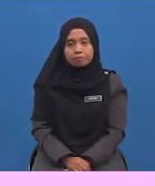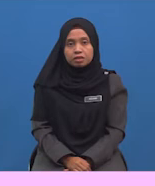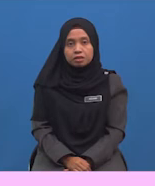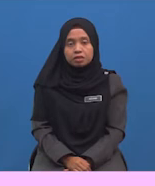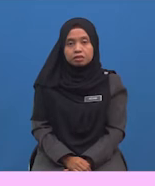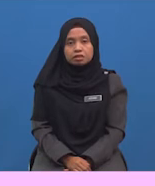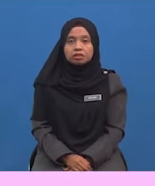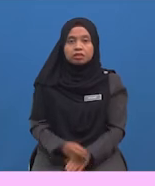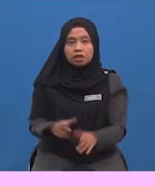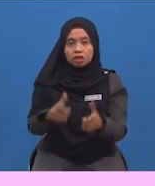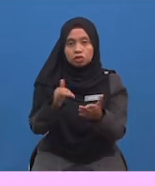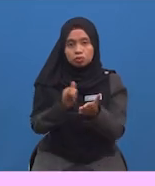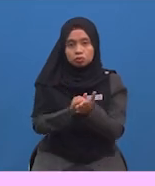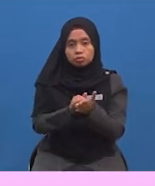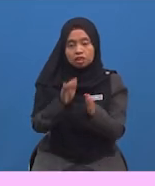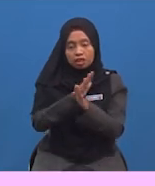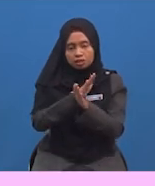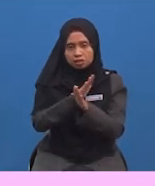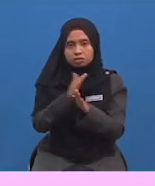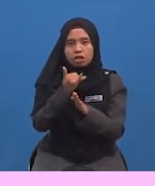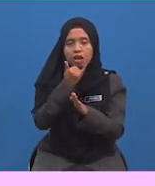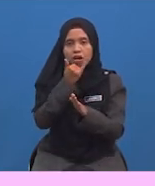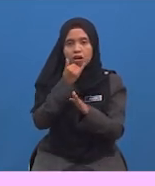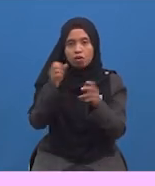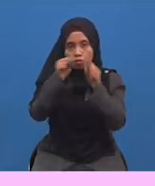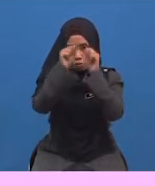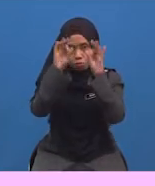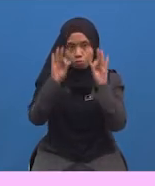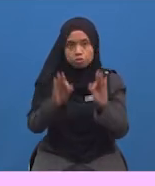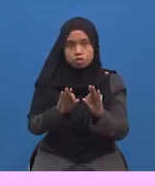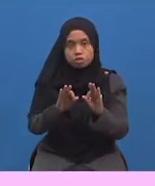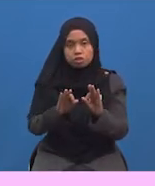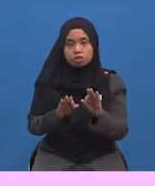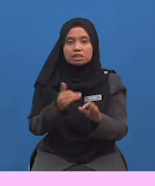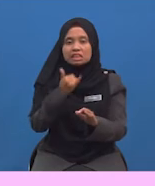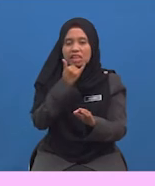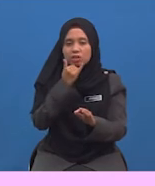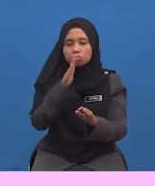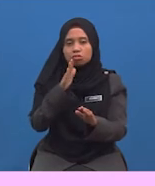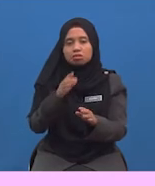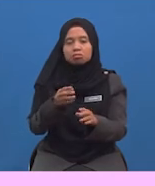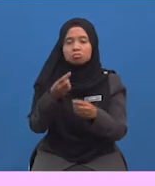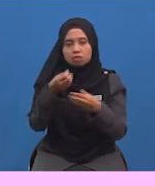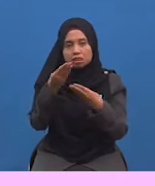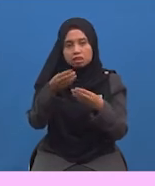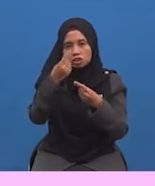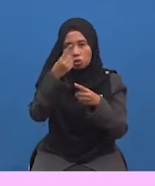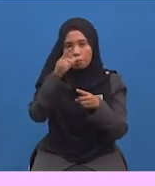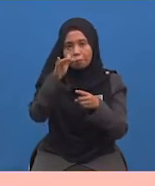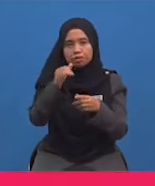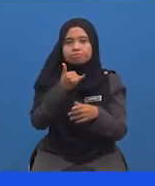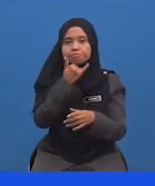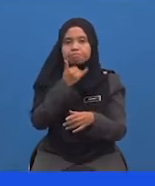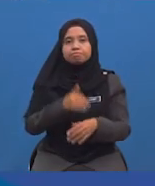Selain itu, anda jangan tersilap rumus. Kesilapan ini akan memberikan jawapan yang salah.